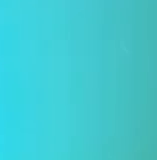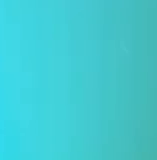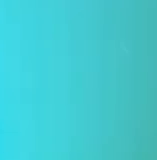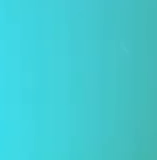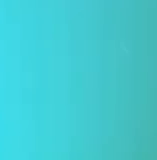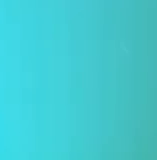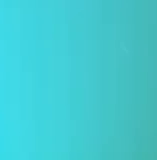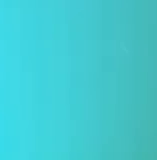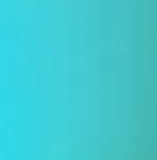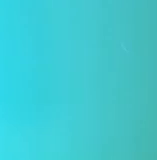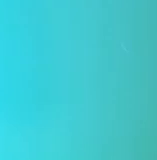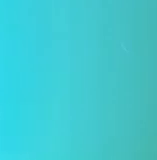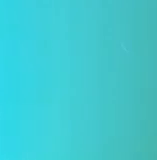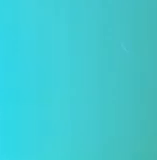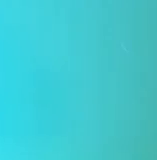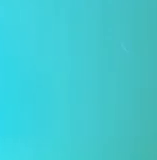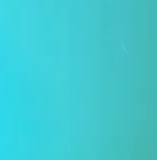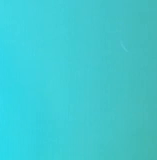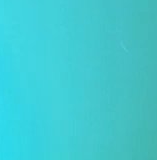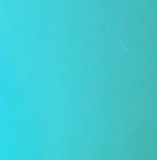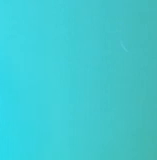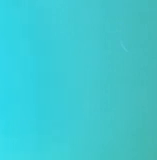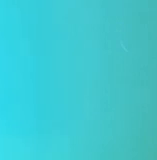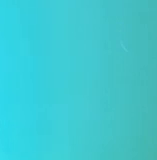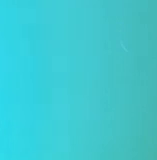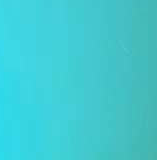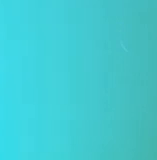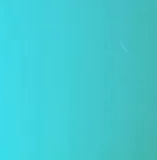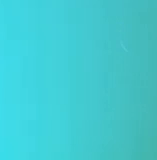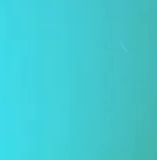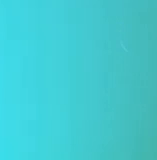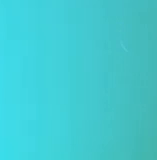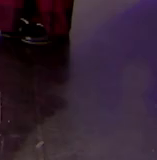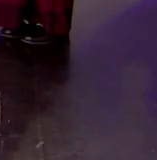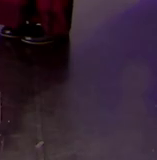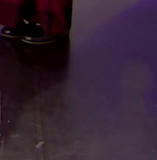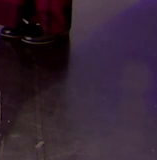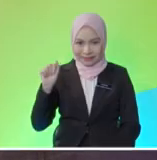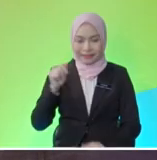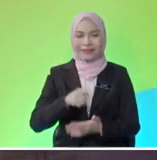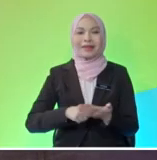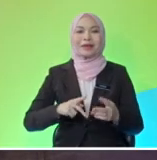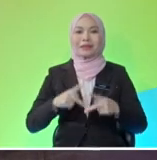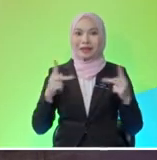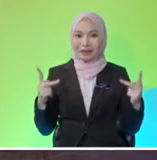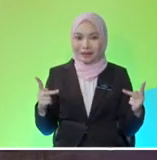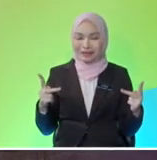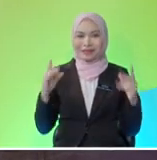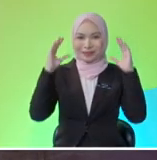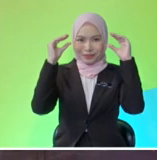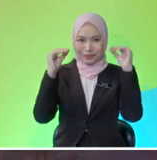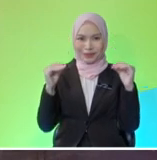kita pada hari ini adalah Cikgu Zuriana Abbas. Apa khabar Cikgu? Khabar baik. Apa khabar Iman juga? Baik Cikgu.